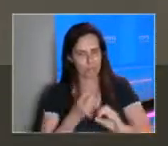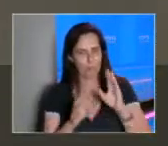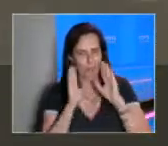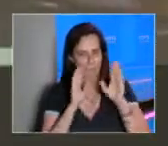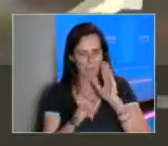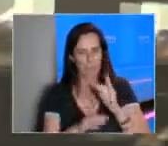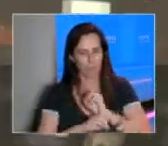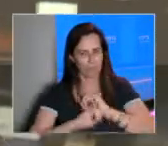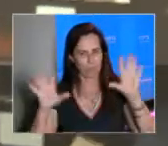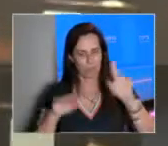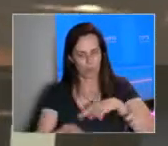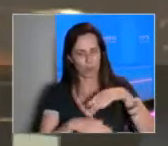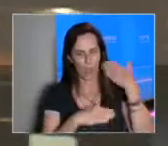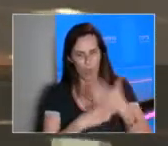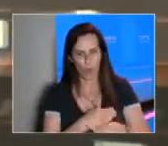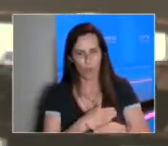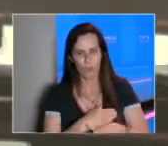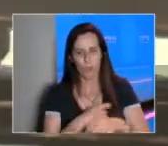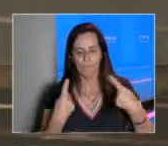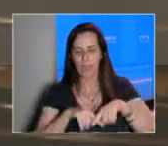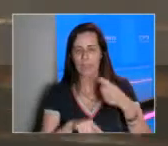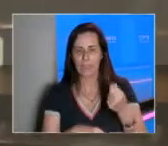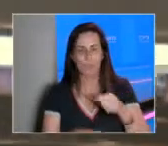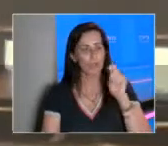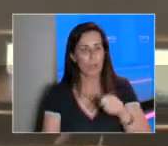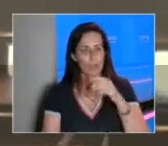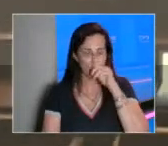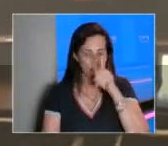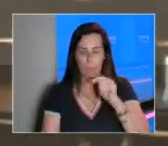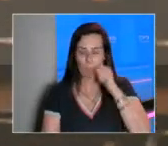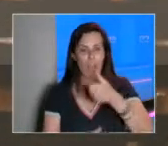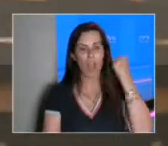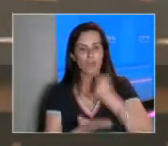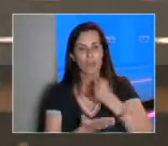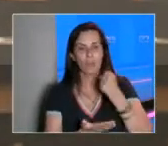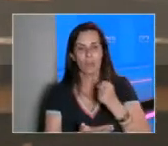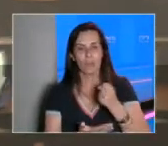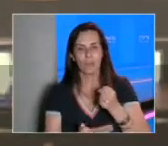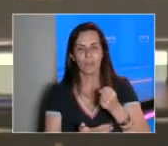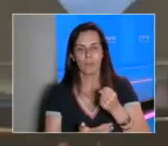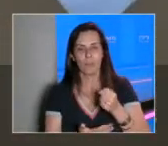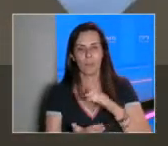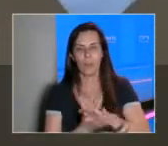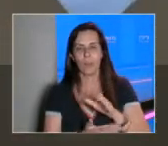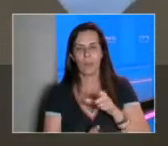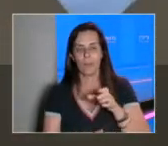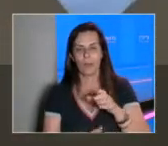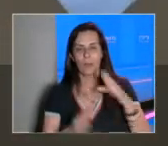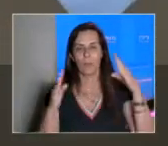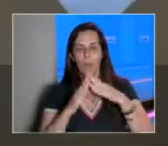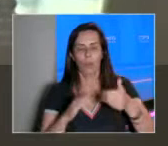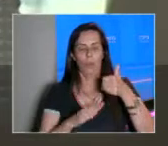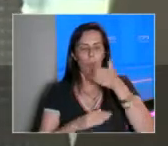ובכלל עלה לכותרות בשעות האחרונות. ועדת הכספים של הכנסת צפויה מחר לאשר את ההוצאות על מעון ראש הממשלה